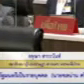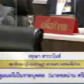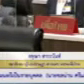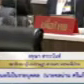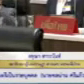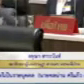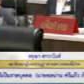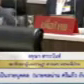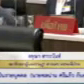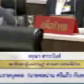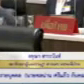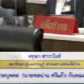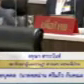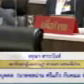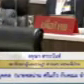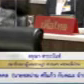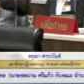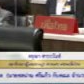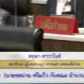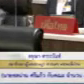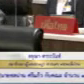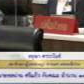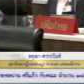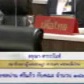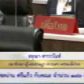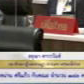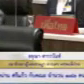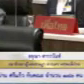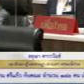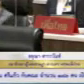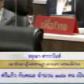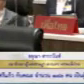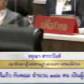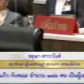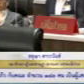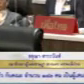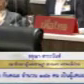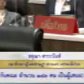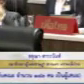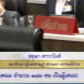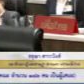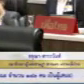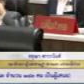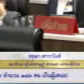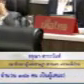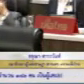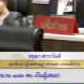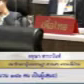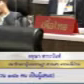ป็นคนเปิดเหมืองจริงๆต้องไปดูไส้ในของกรรมการของบริษัทอัคราด้วยนะว่าใครเป็น